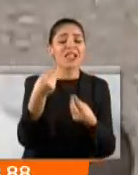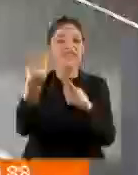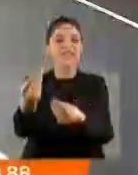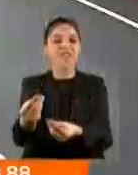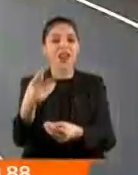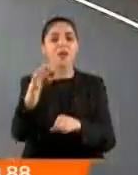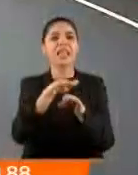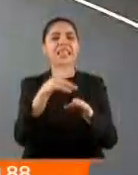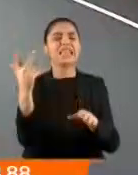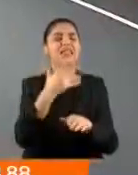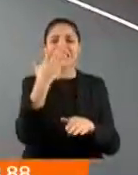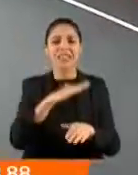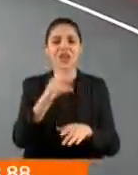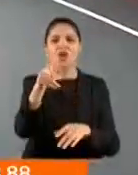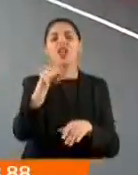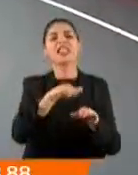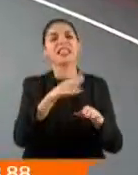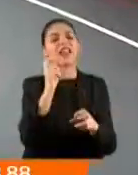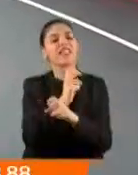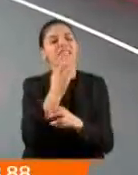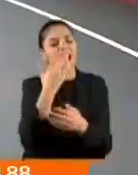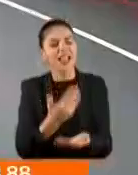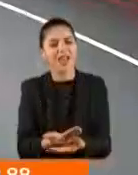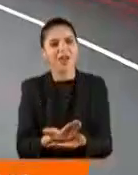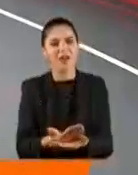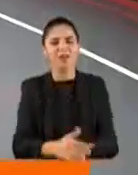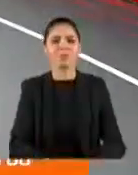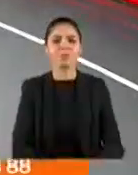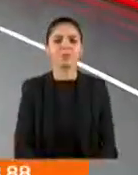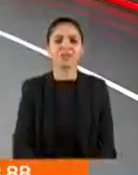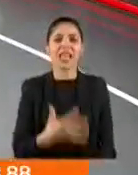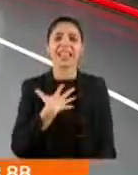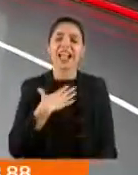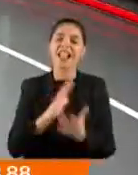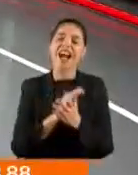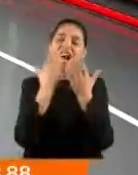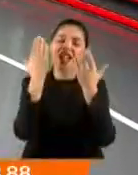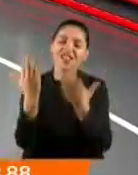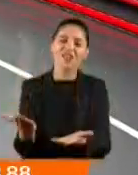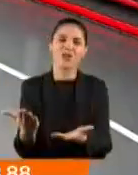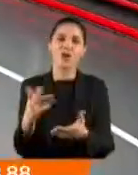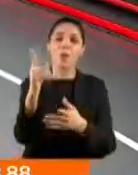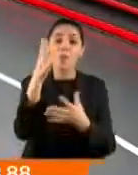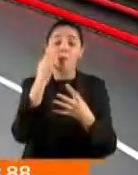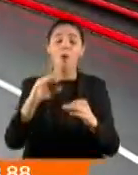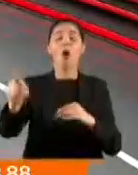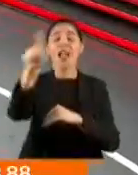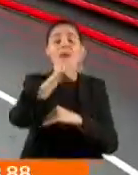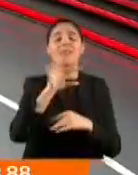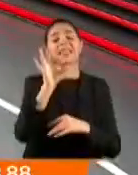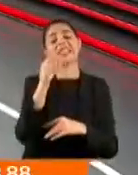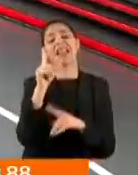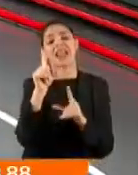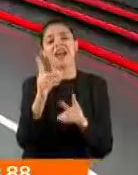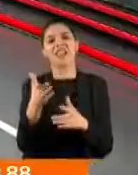de hızlı akmıyor ki trafik de tehlikeli atmamış oluyor. Tehlikeyi atmamış oluyor. Kendisini alkışlıyoruz. Böyle hareketlere ihtiyacımız var aslında. Çok